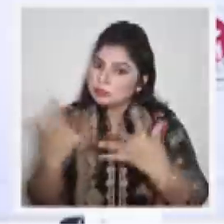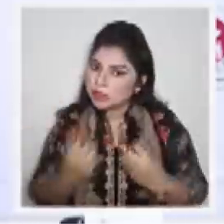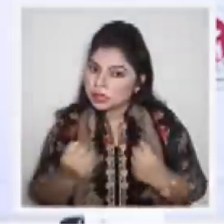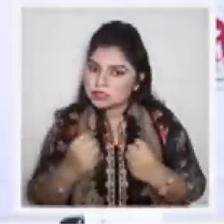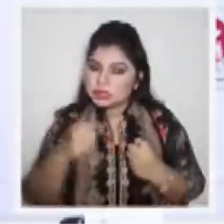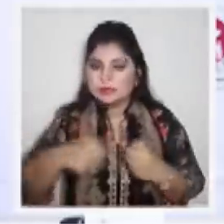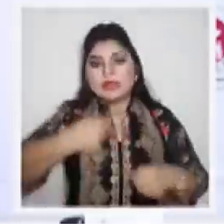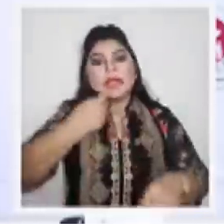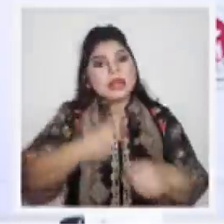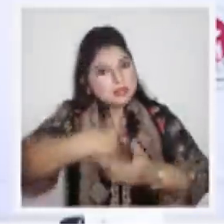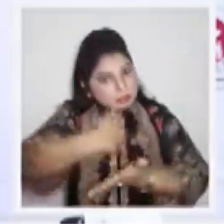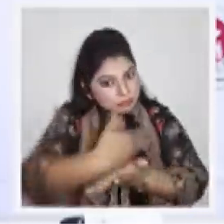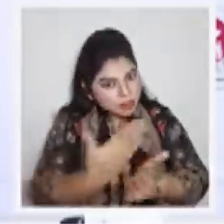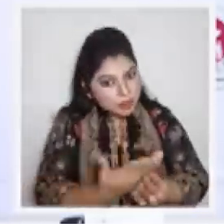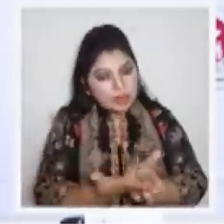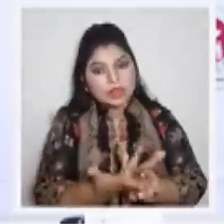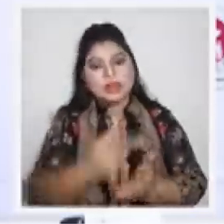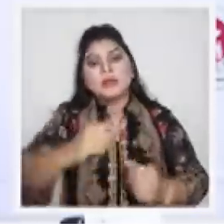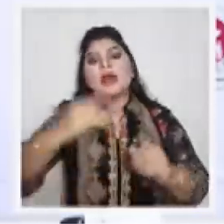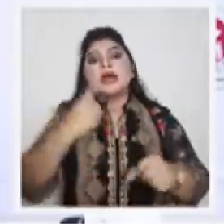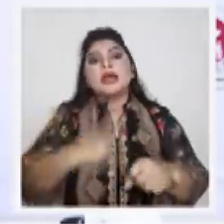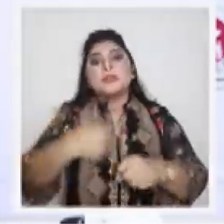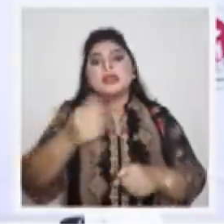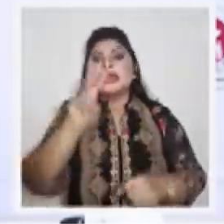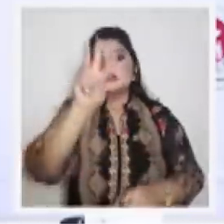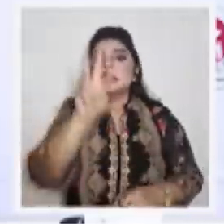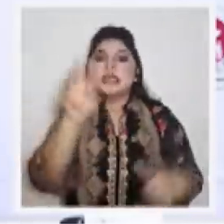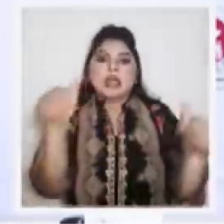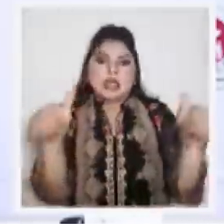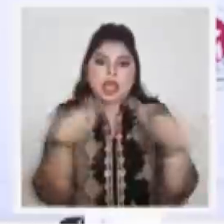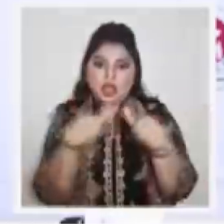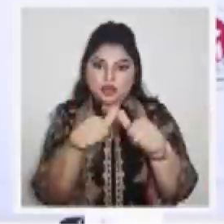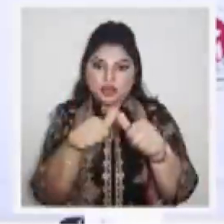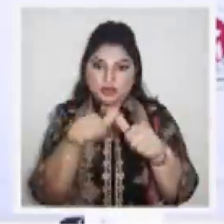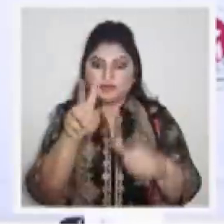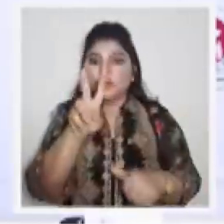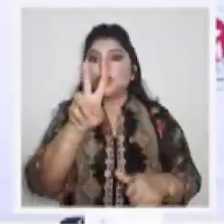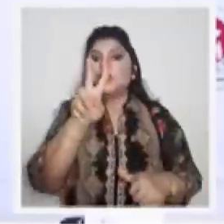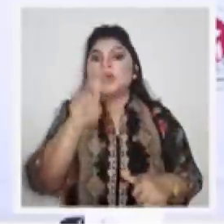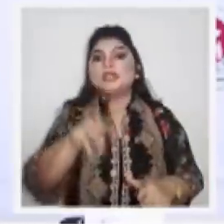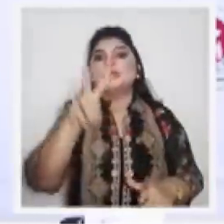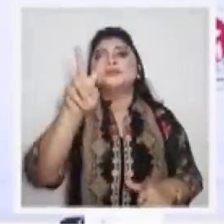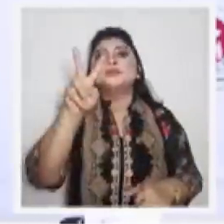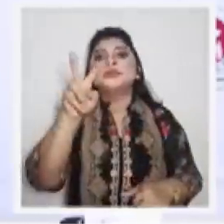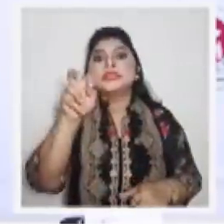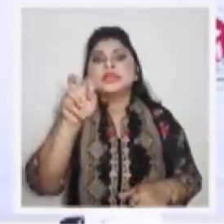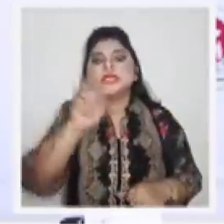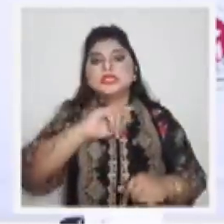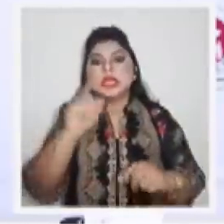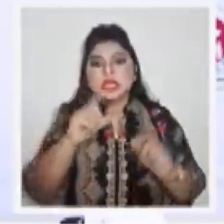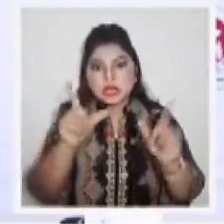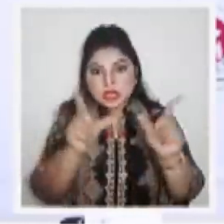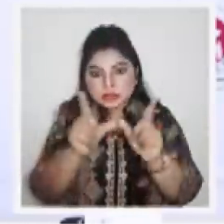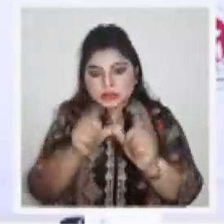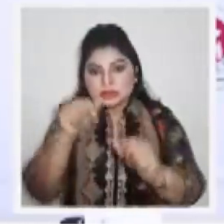কনফার্ম রিপোর্টেড কোভিড-19 কেস পাওয়া গেছে। এবং আমরা যদি এটা ডিভিশন অনুযায়ী আসি,